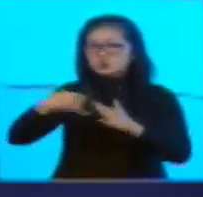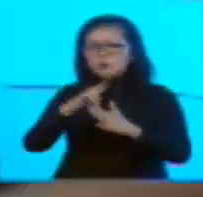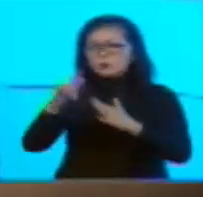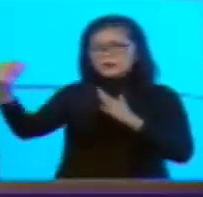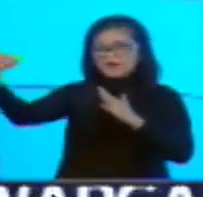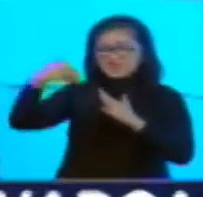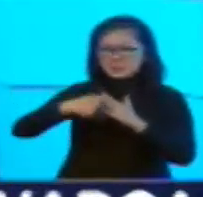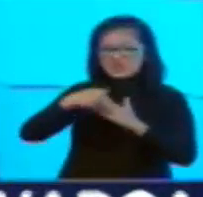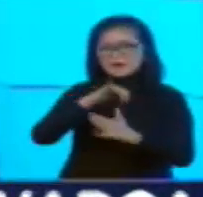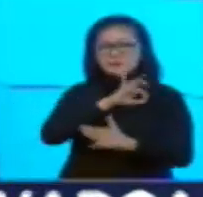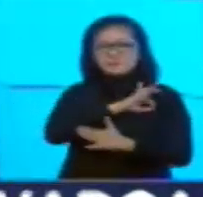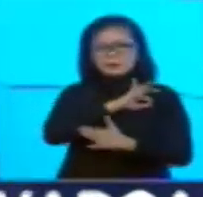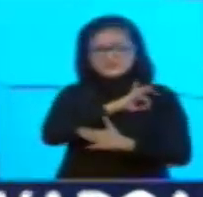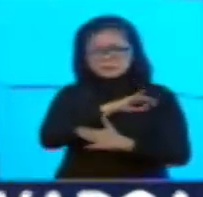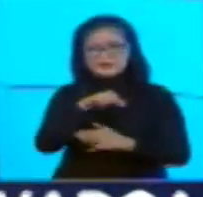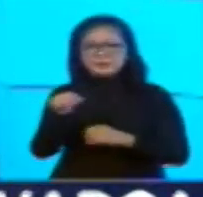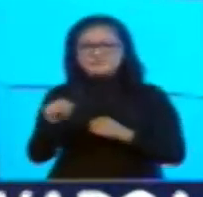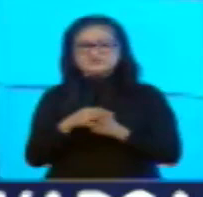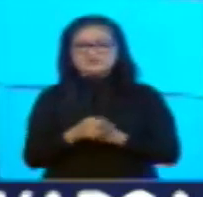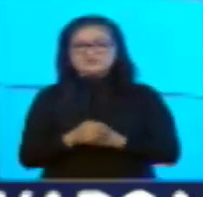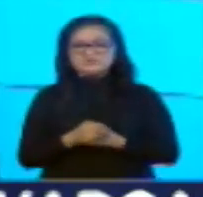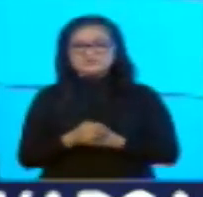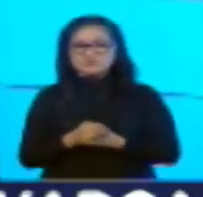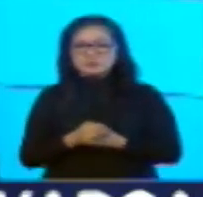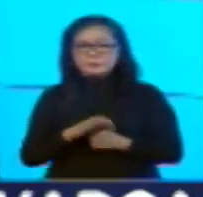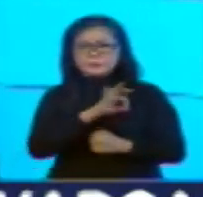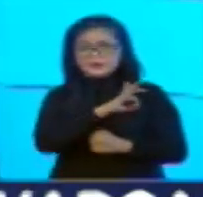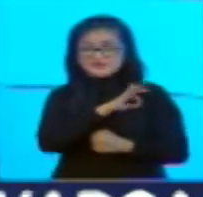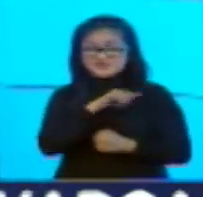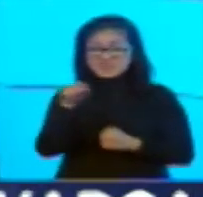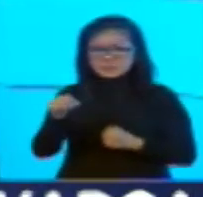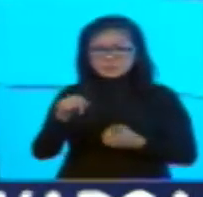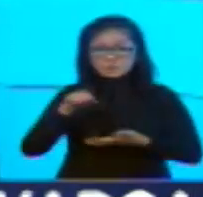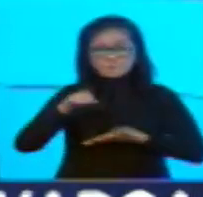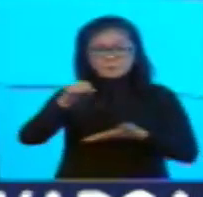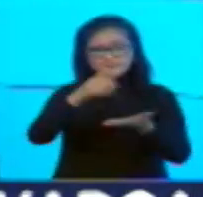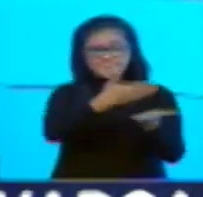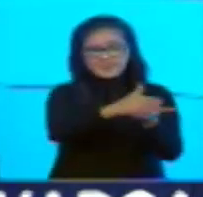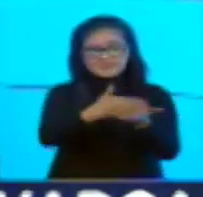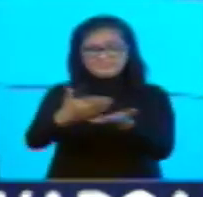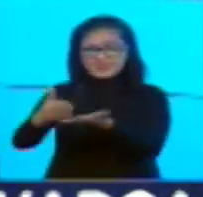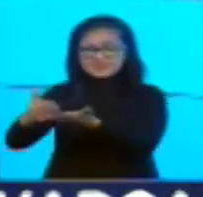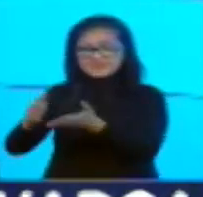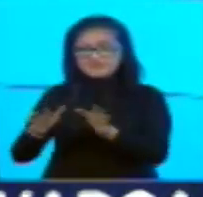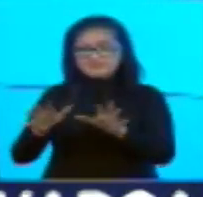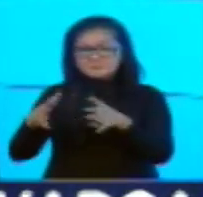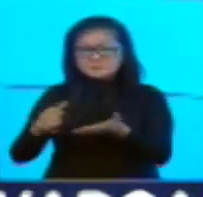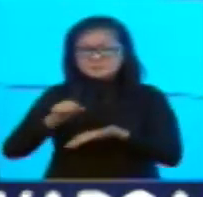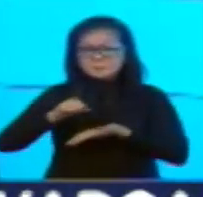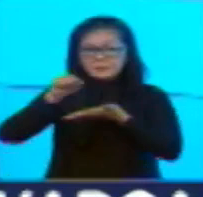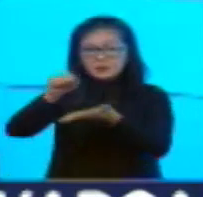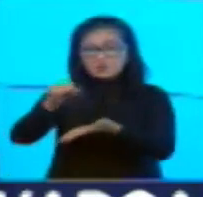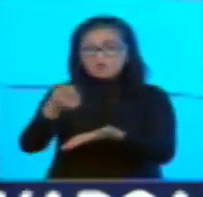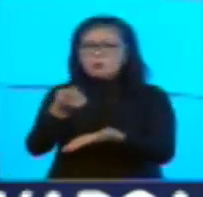mereka. Presiden mengantarkan sendiri dari pintu ke pintu paket sembako dan obat untuk warga